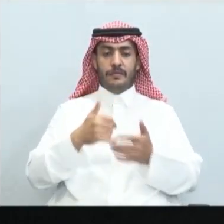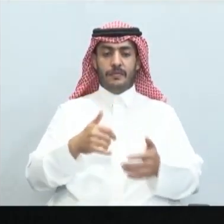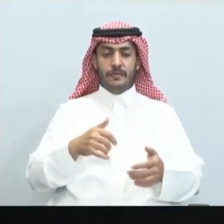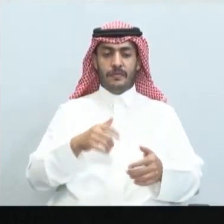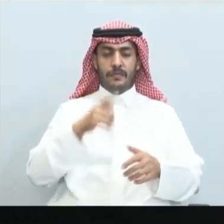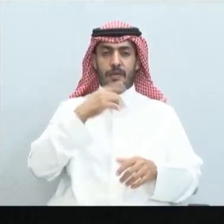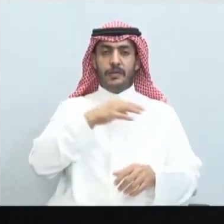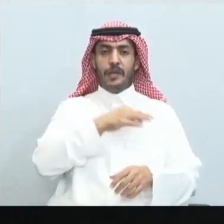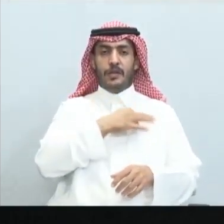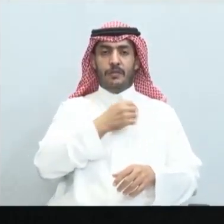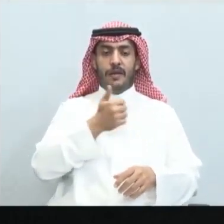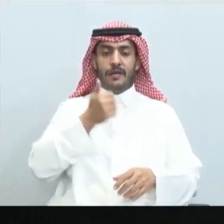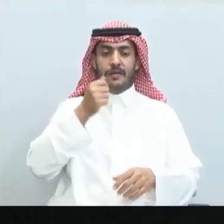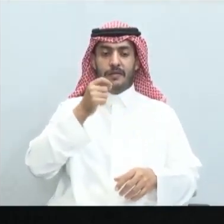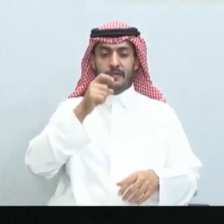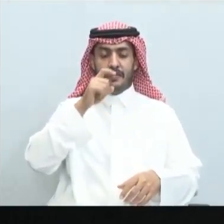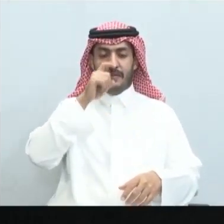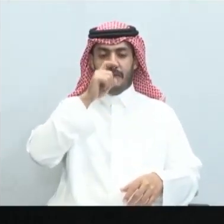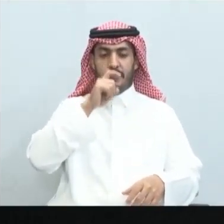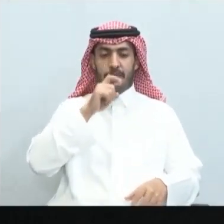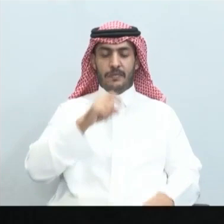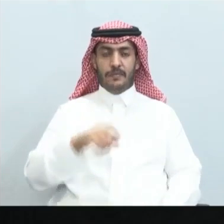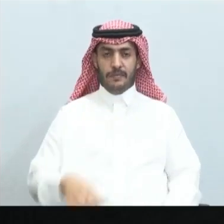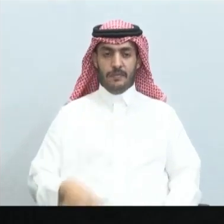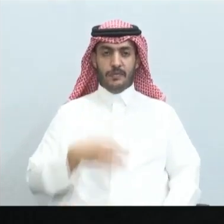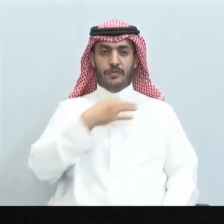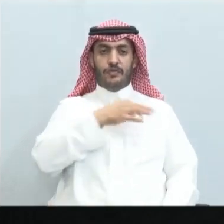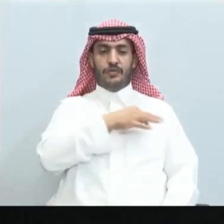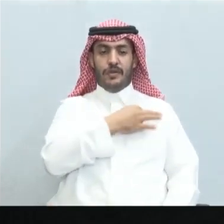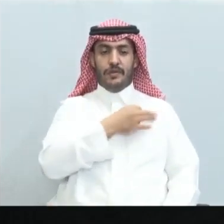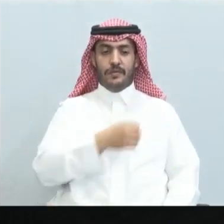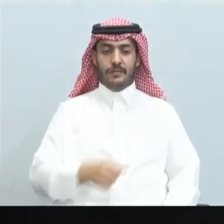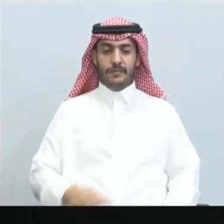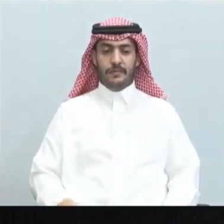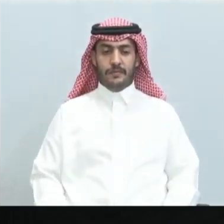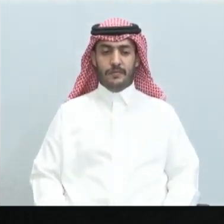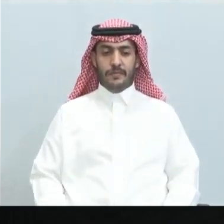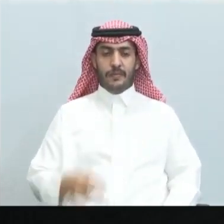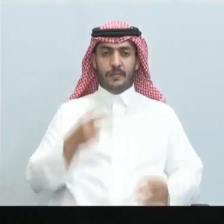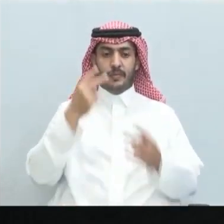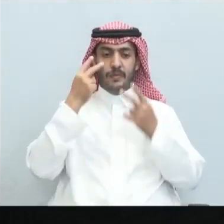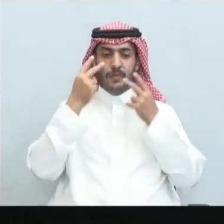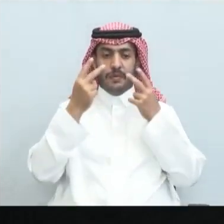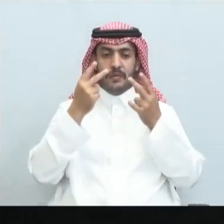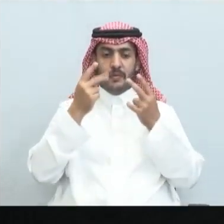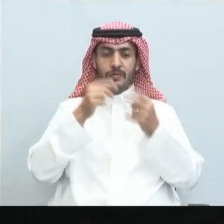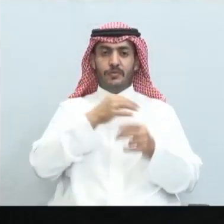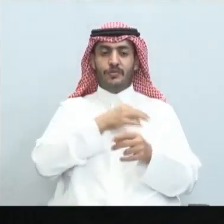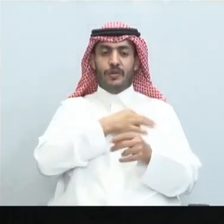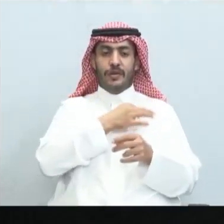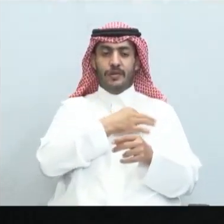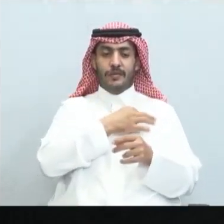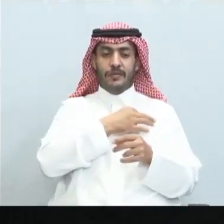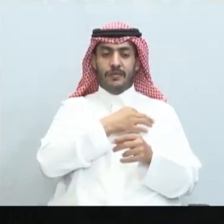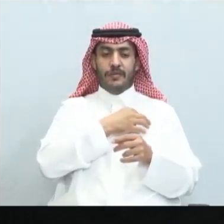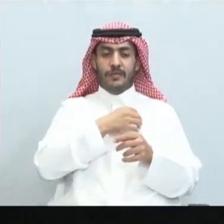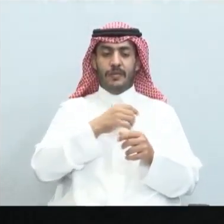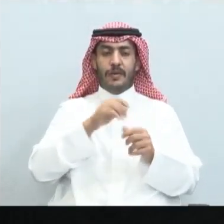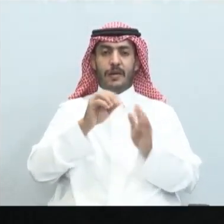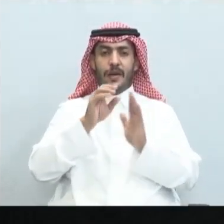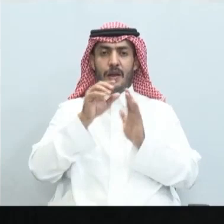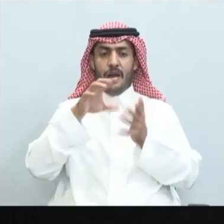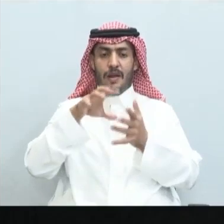التجربه لا بد ان ننفذ تجربه الاحظ وجرب اعمل